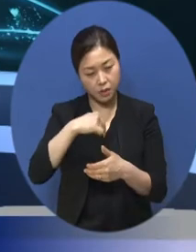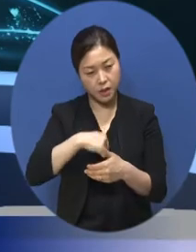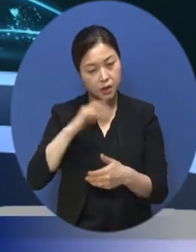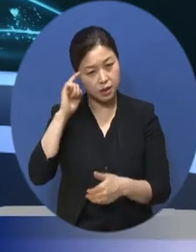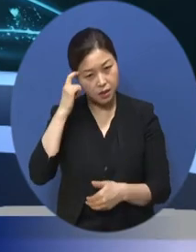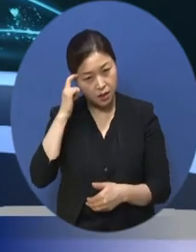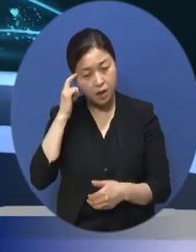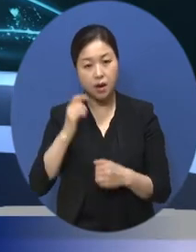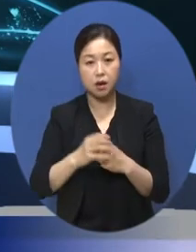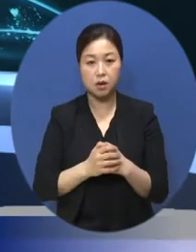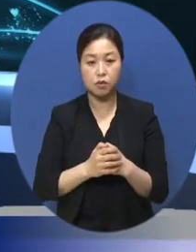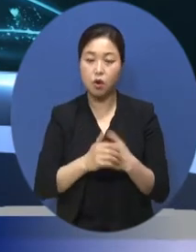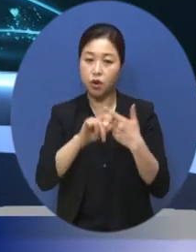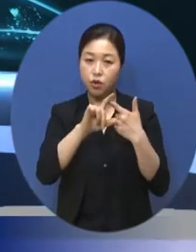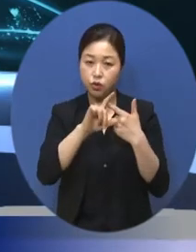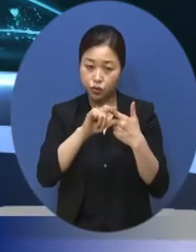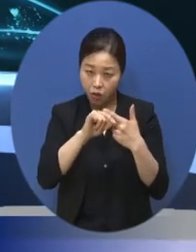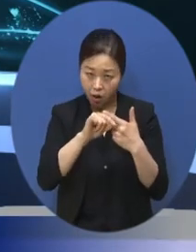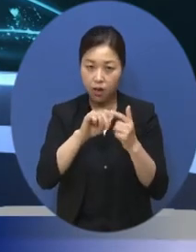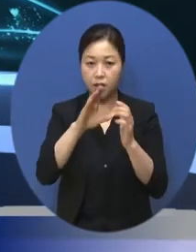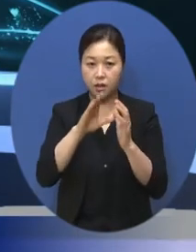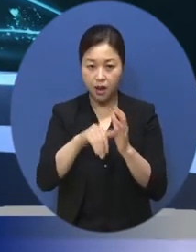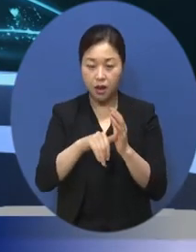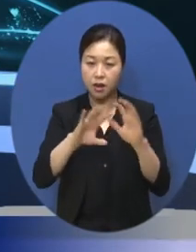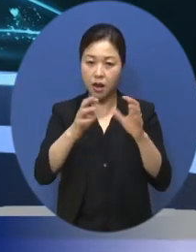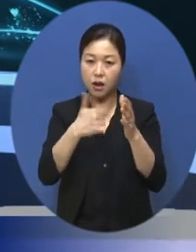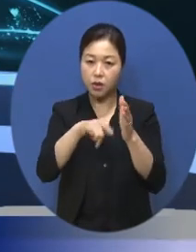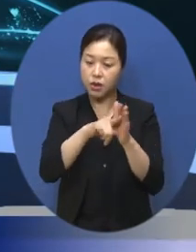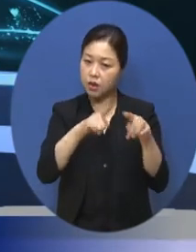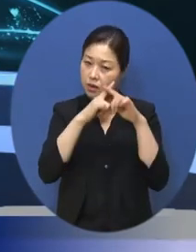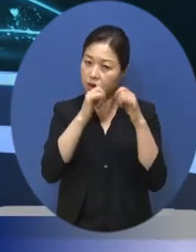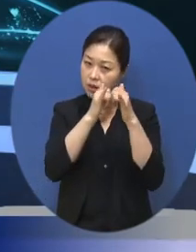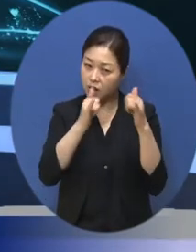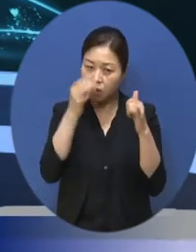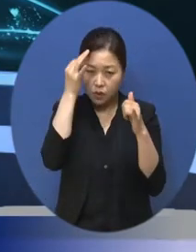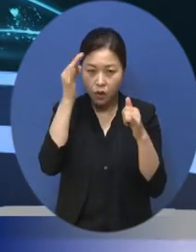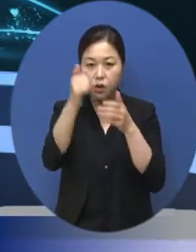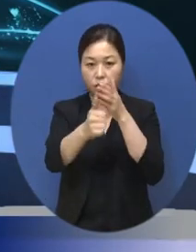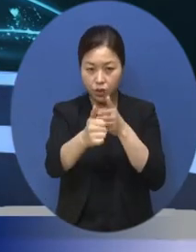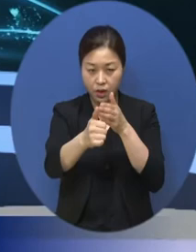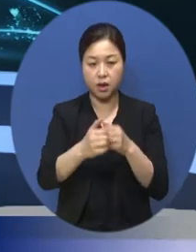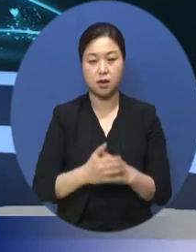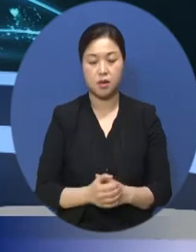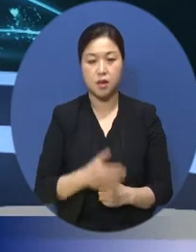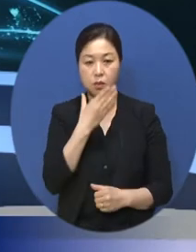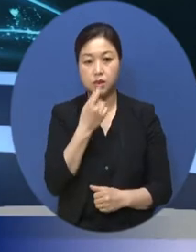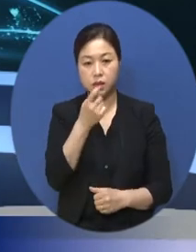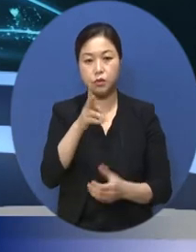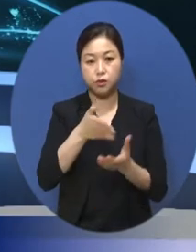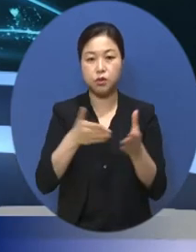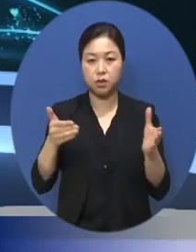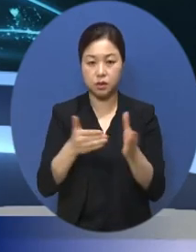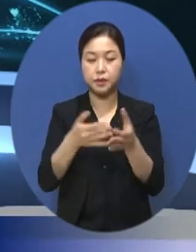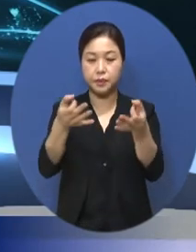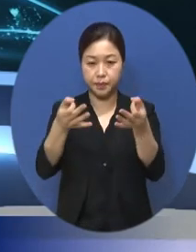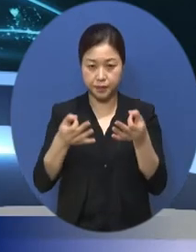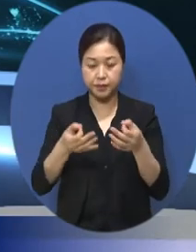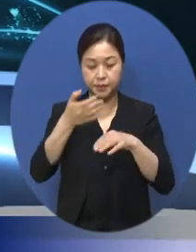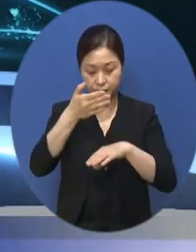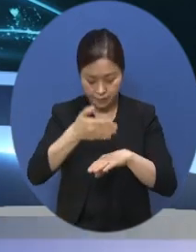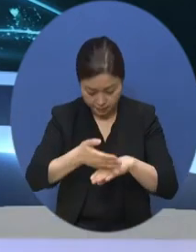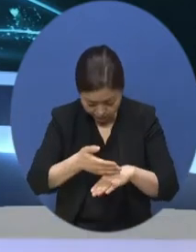호국보훈 의 가치를 다시 한 번 더 되새겨야 겠읍니다 이상 복지 탭이 뉴스를 마칩니다 시청해주신 여러분